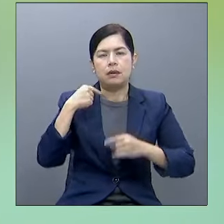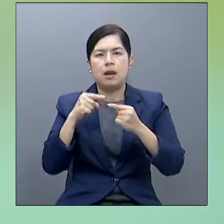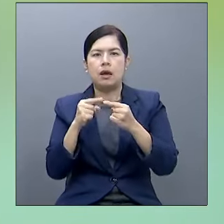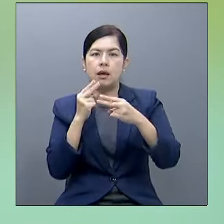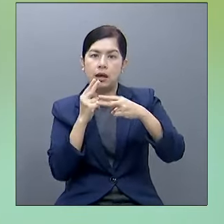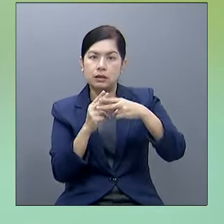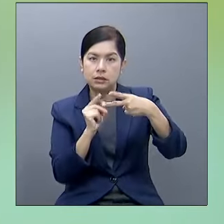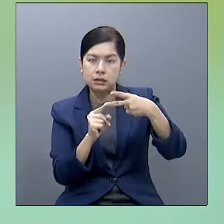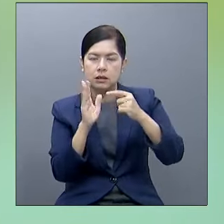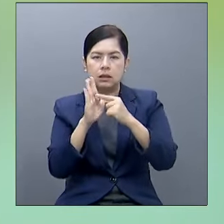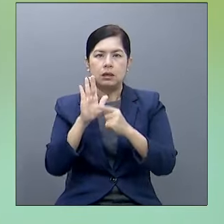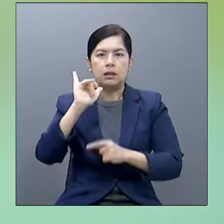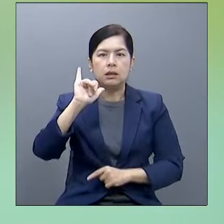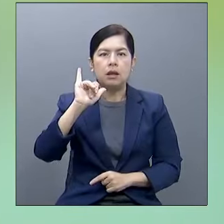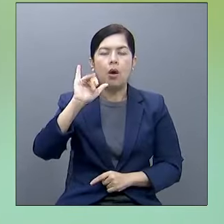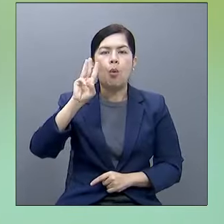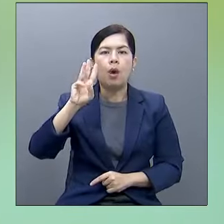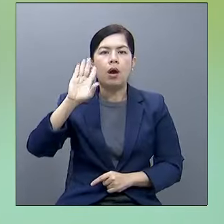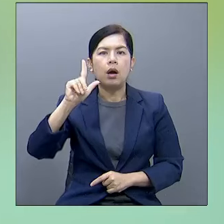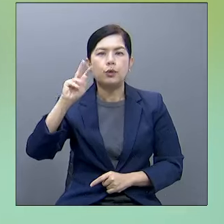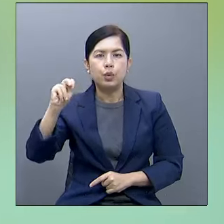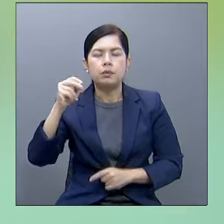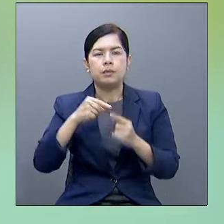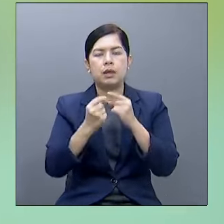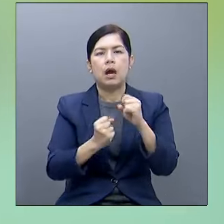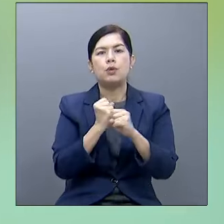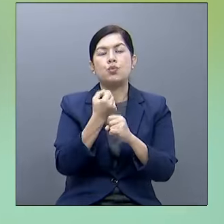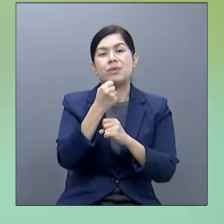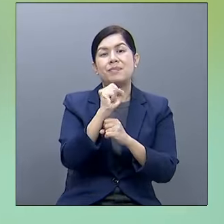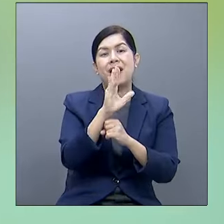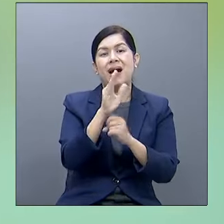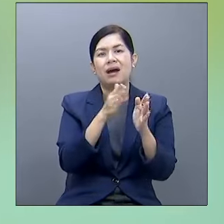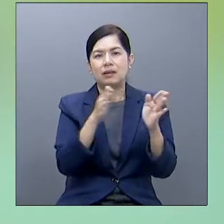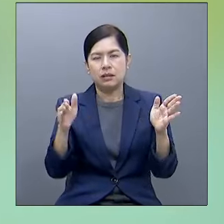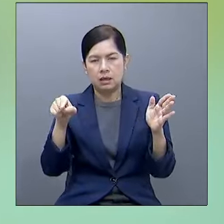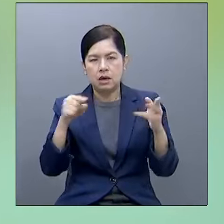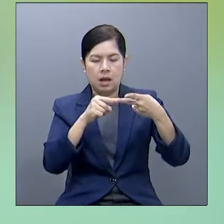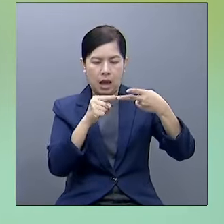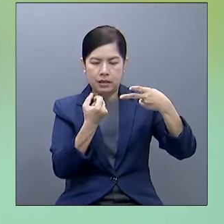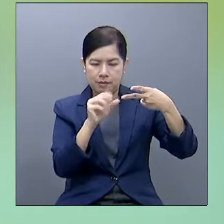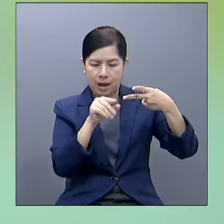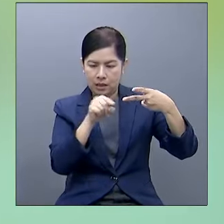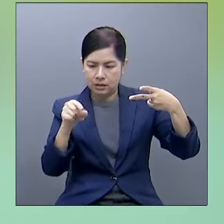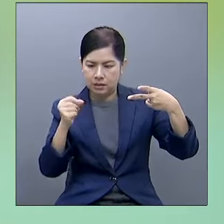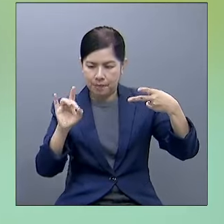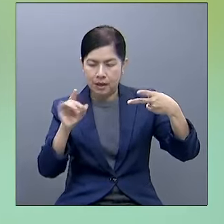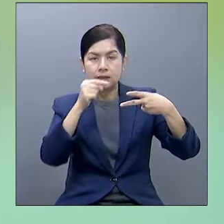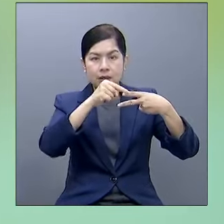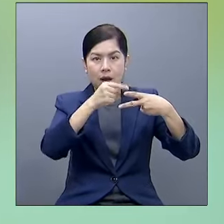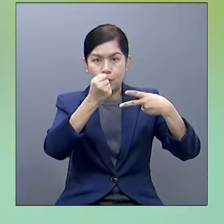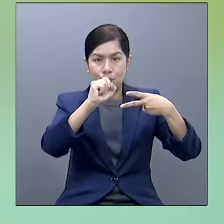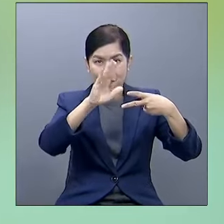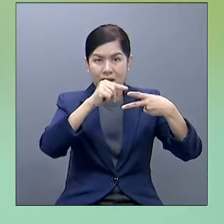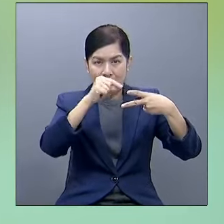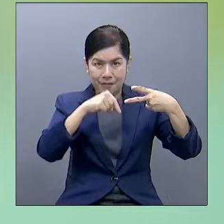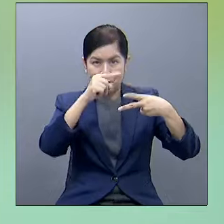จะคืออายุคนที่ไม่เกิน15ปีเยาวชนเนี่ยคือจะเป็น15แต่ไม่ถึง18เพราะฉะนั้นเนี่ยคำว่าผู้เยาว์จริ